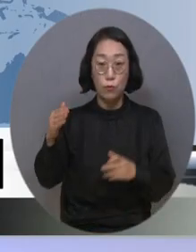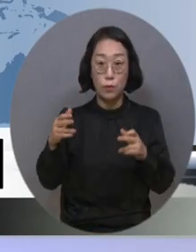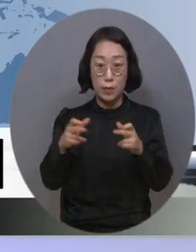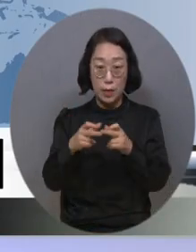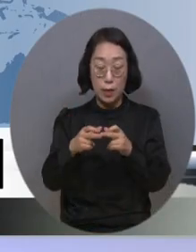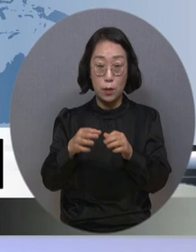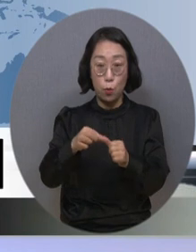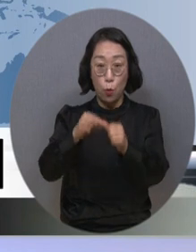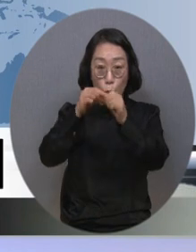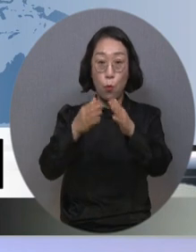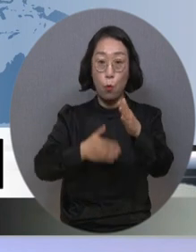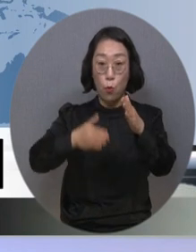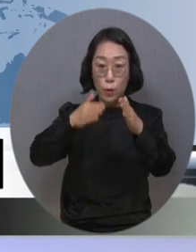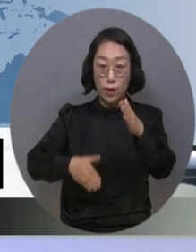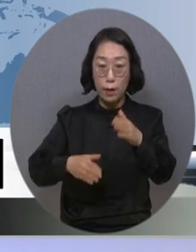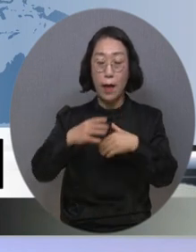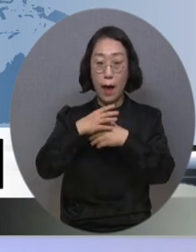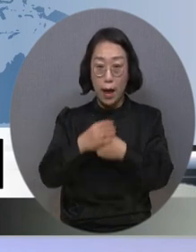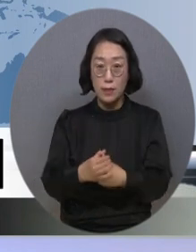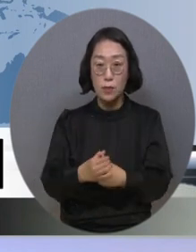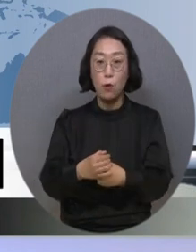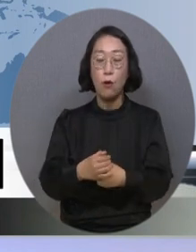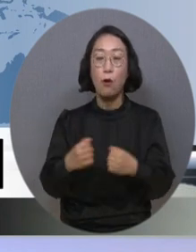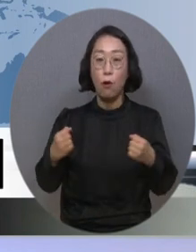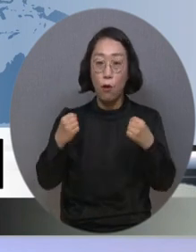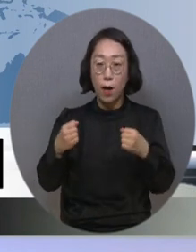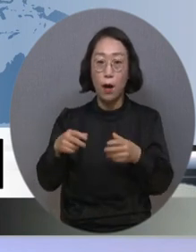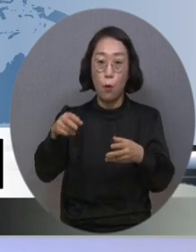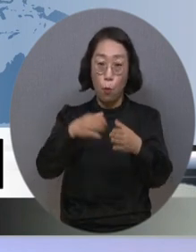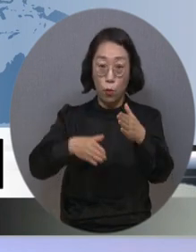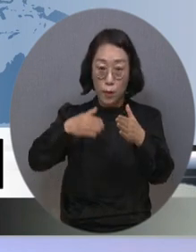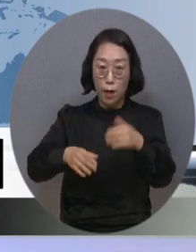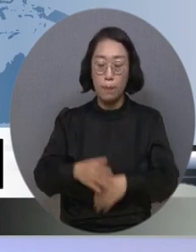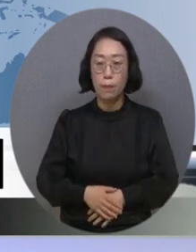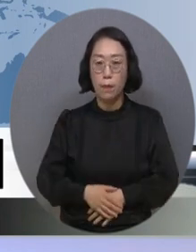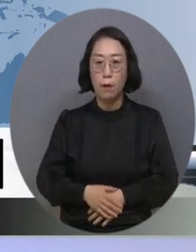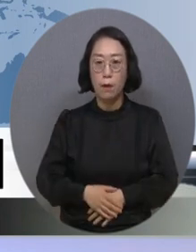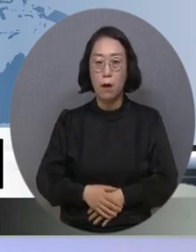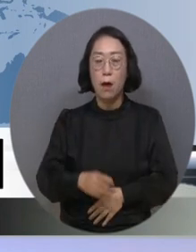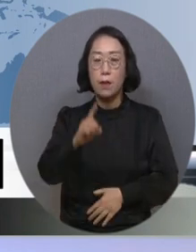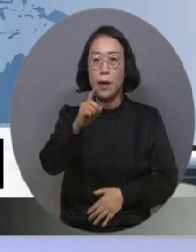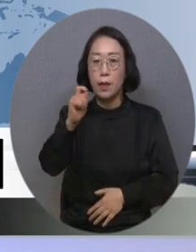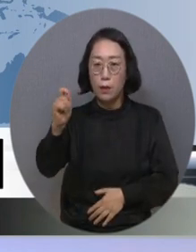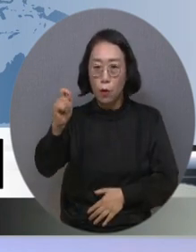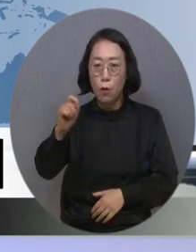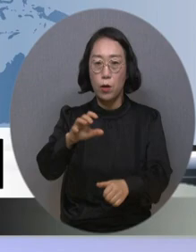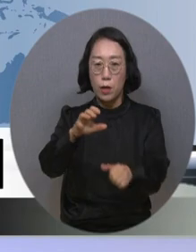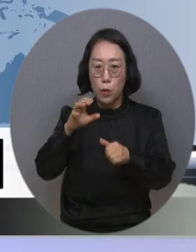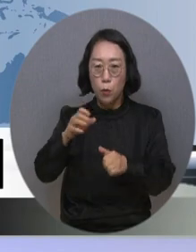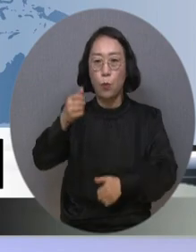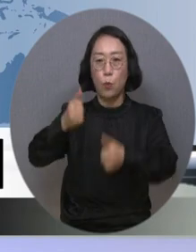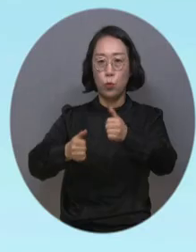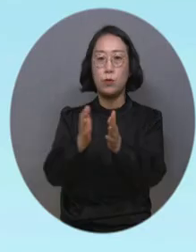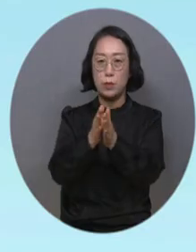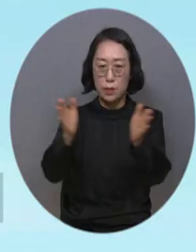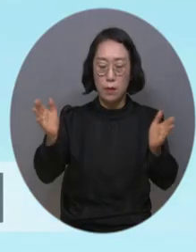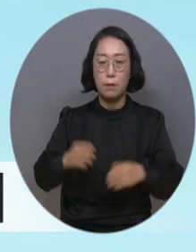한국장애인고용공단과 안전보건공단이 제 2회 고용노동 공공데이터 활용 공모전을 개최합니다